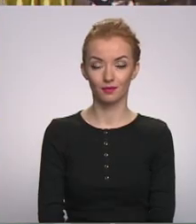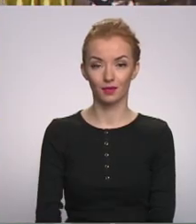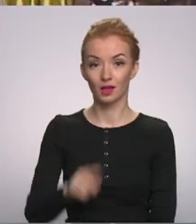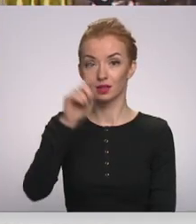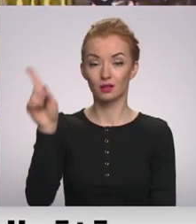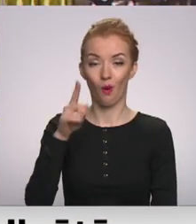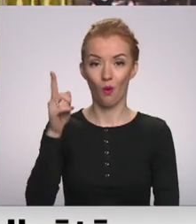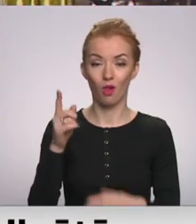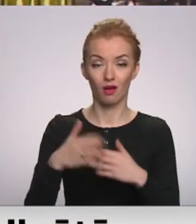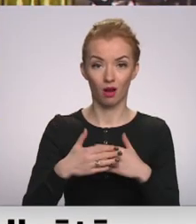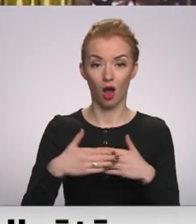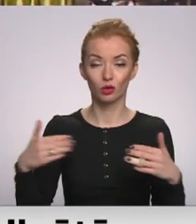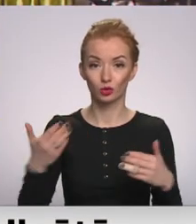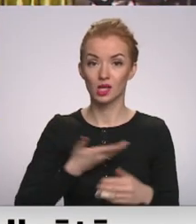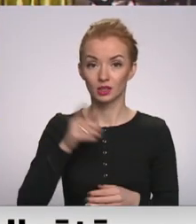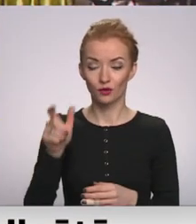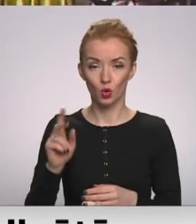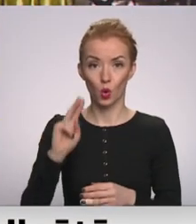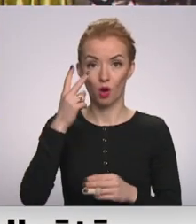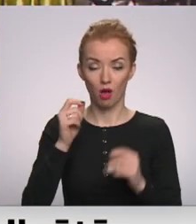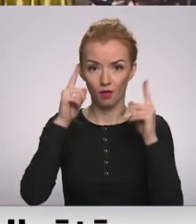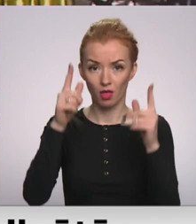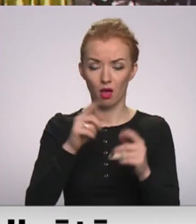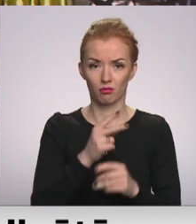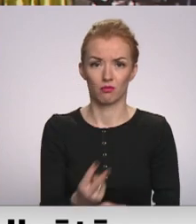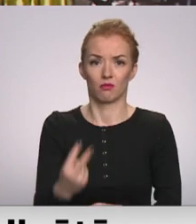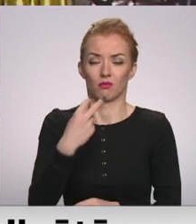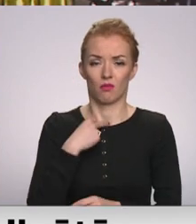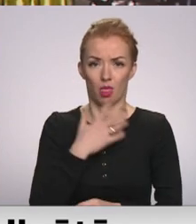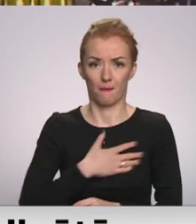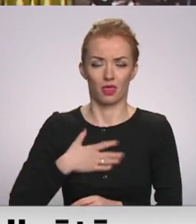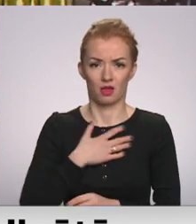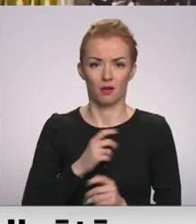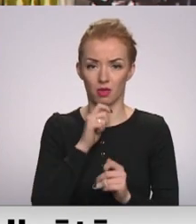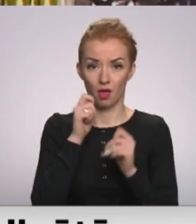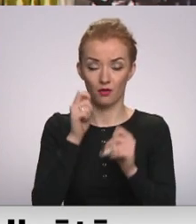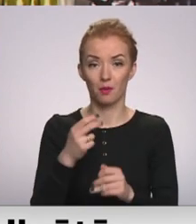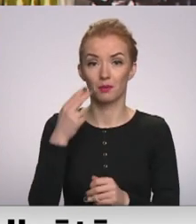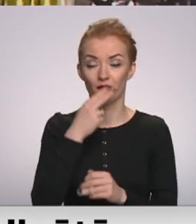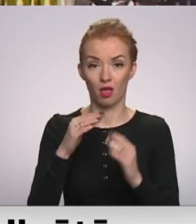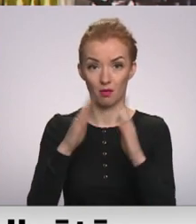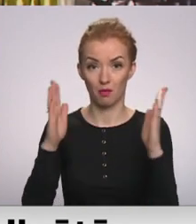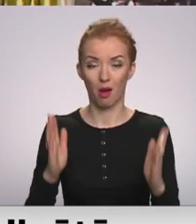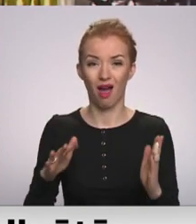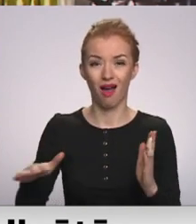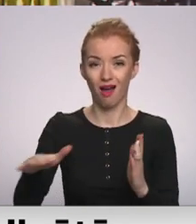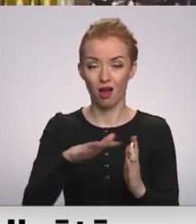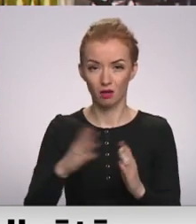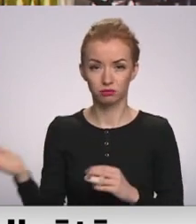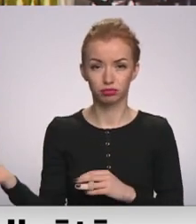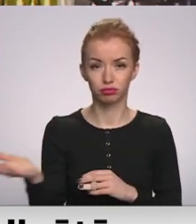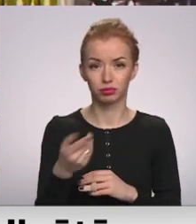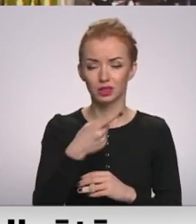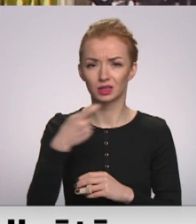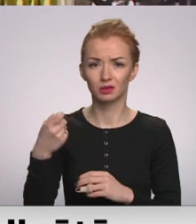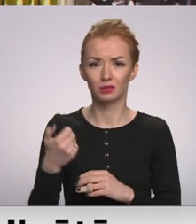Salkrasta iedzīvotāji 2. adventē saņēmuši pavisam negaidītu, nepatīkamu dāvanu. Privātmāju rajonā pilnībā nocirsts vairāk nekā 100